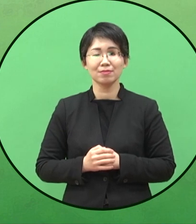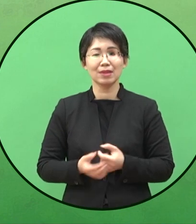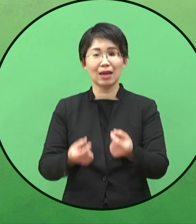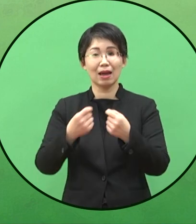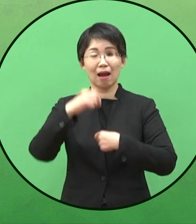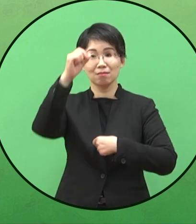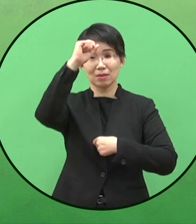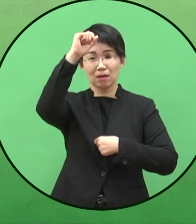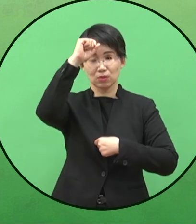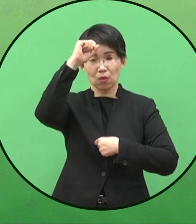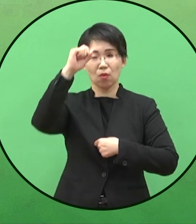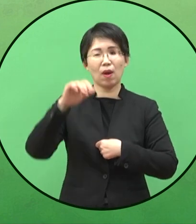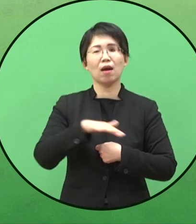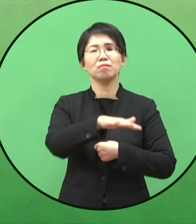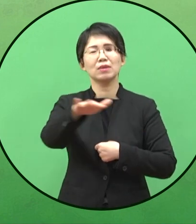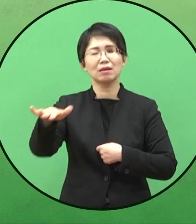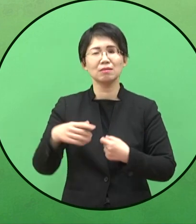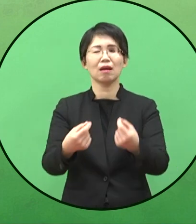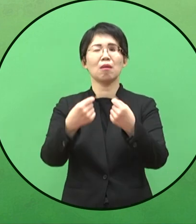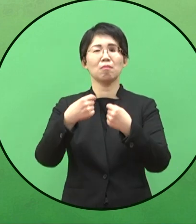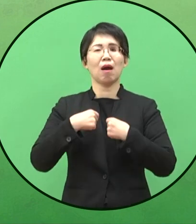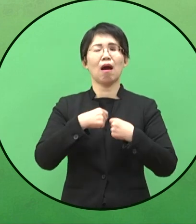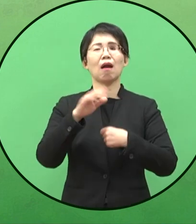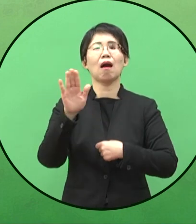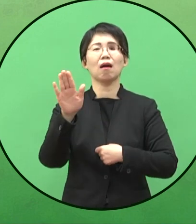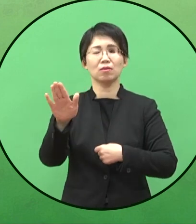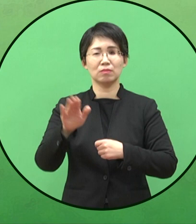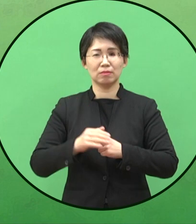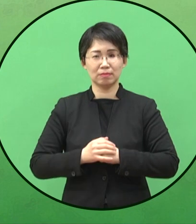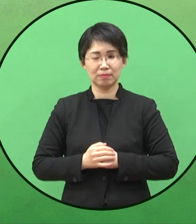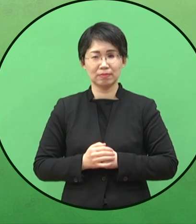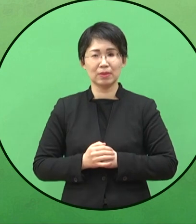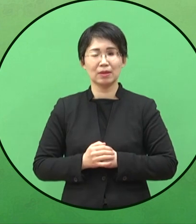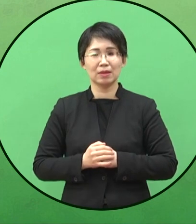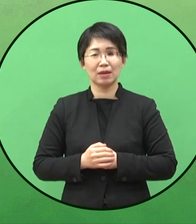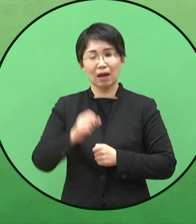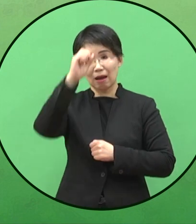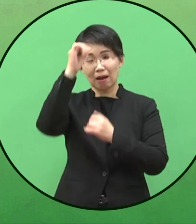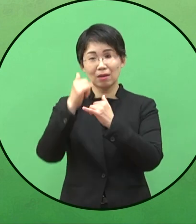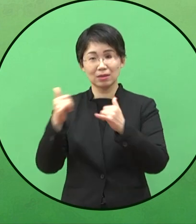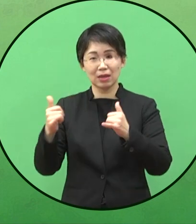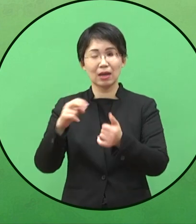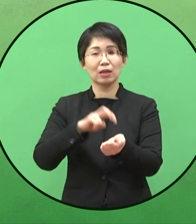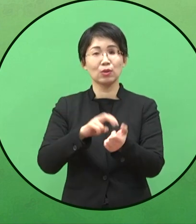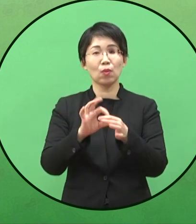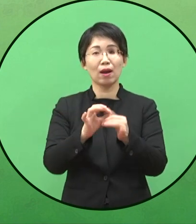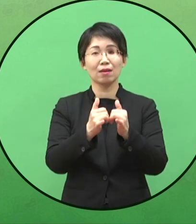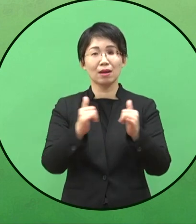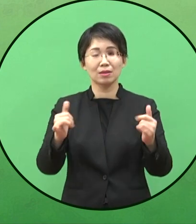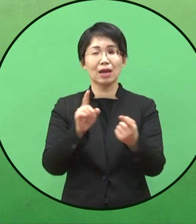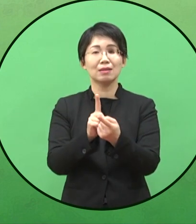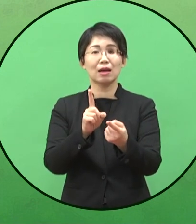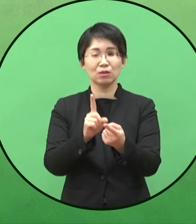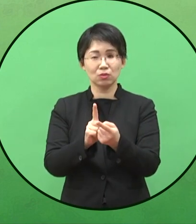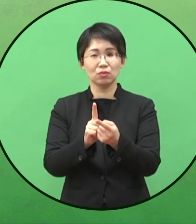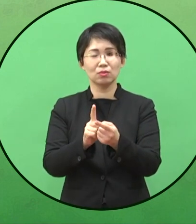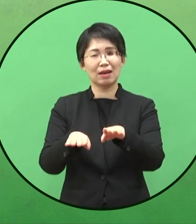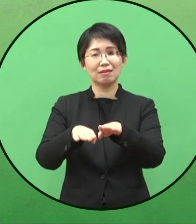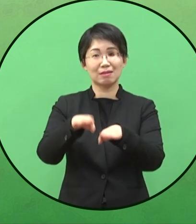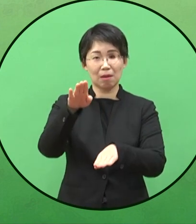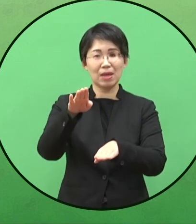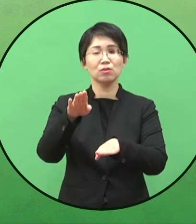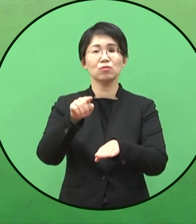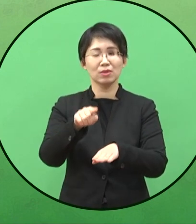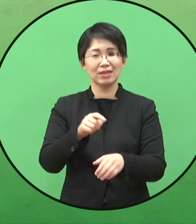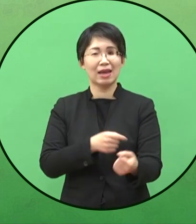感染症は誰もがかかる可能性があります。患者や医療従事者などに対する差別